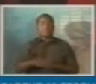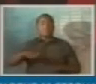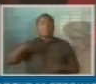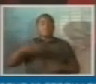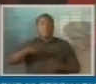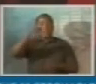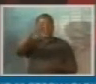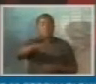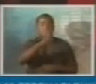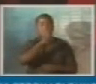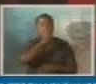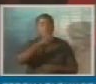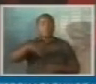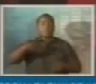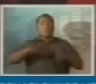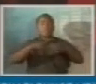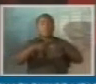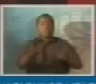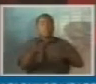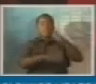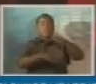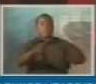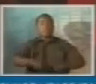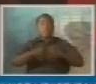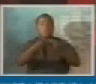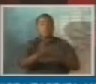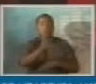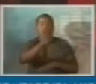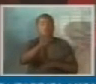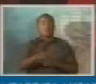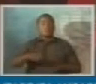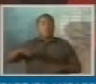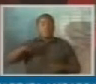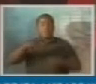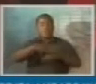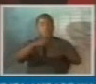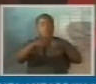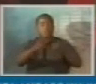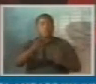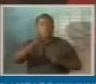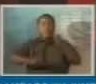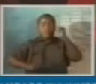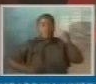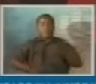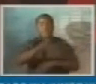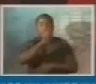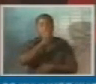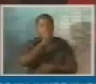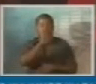wanataka kura za siri, wanataka kupiga kinyume na maagizo uliopewa, wanataka kwenda kinyume, ndio maana wanakimbilia siri.